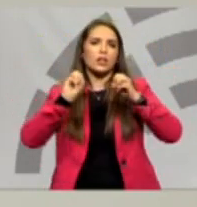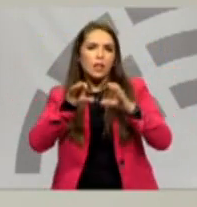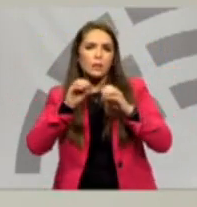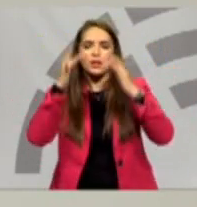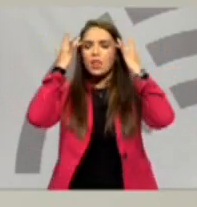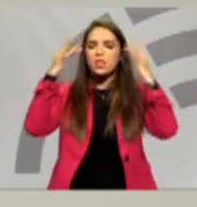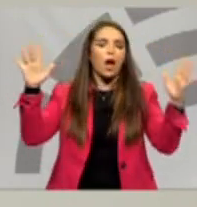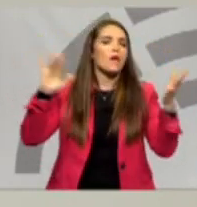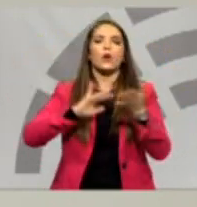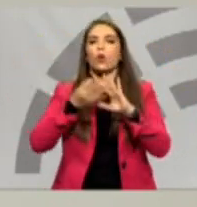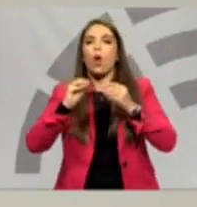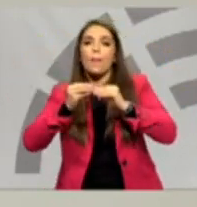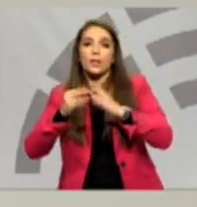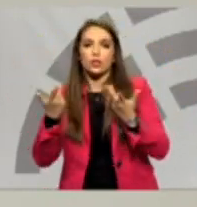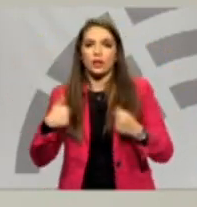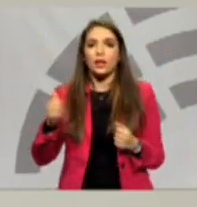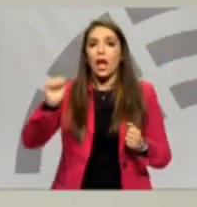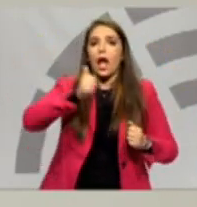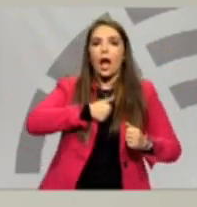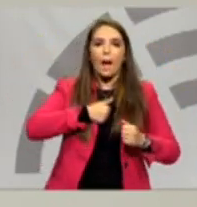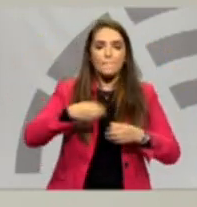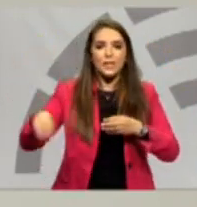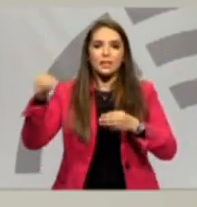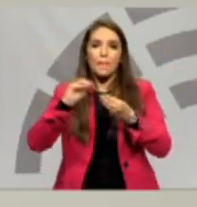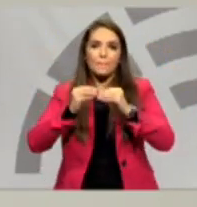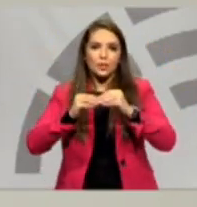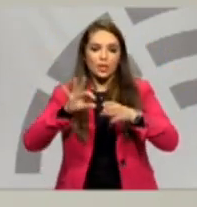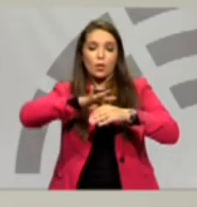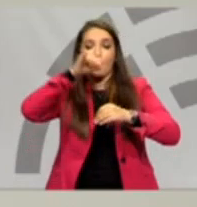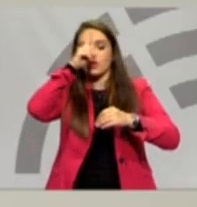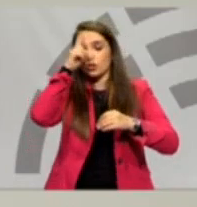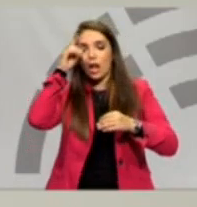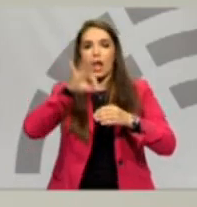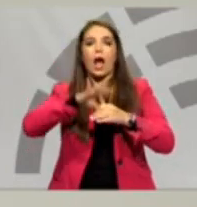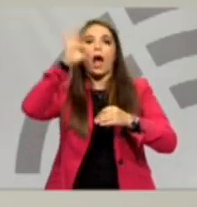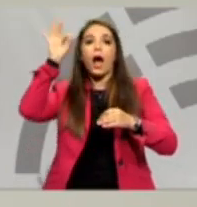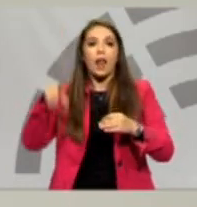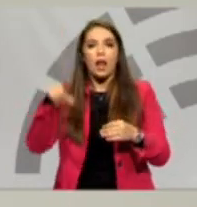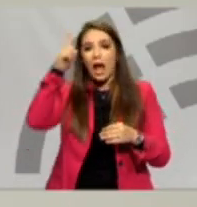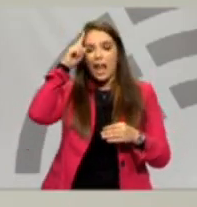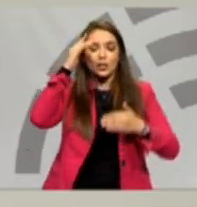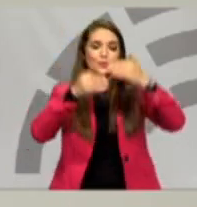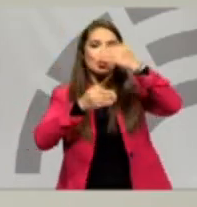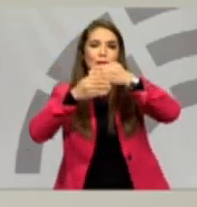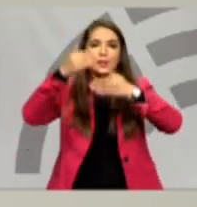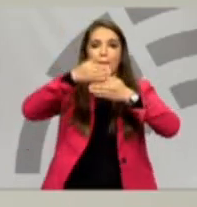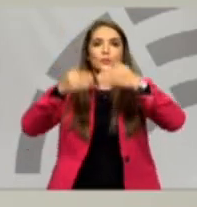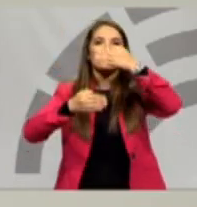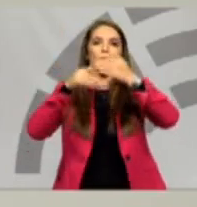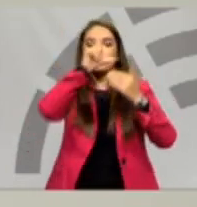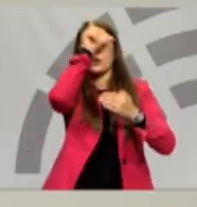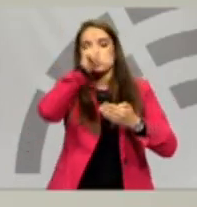والثقافيه هيك ليش قبلت التحدي لبناء الجمهوريه العصريه جمهوريه الرقمنا والمعرفه